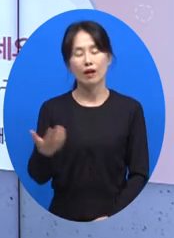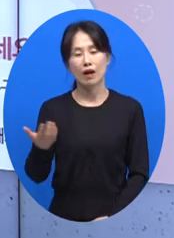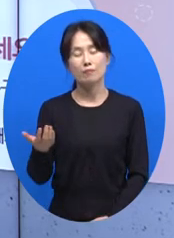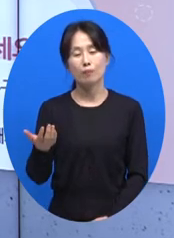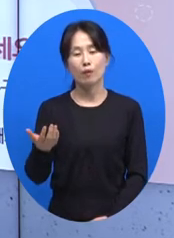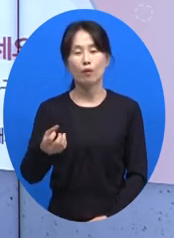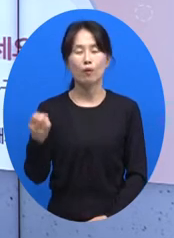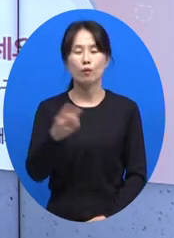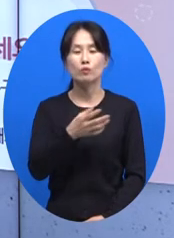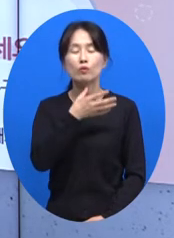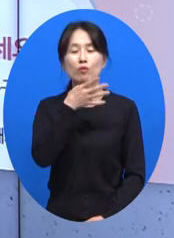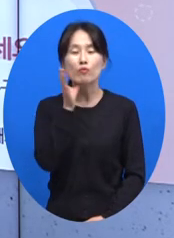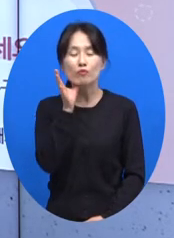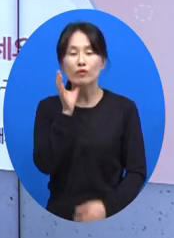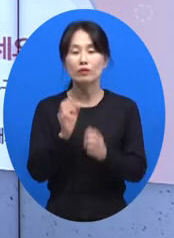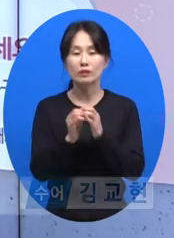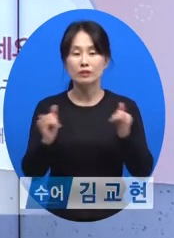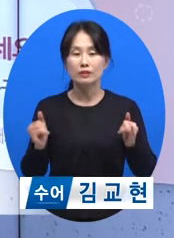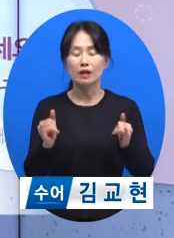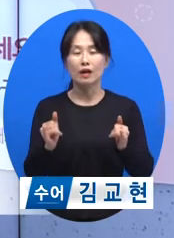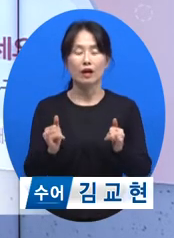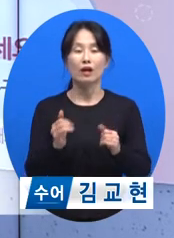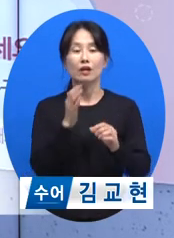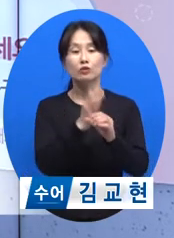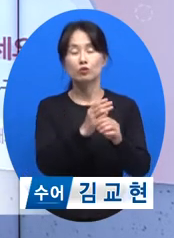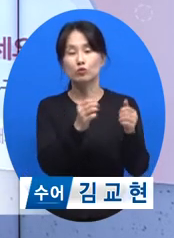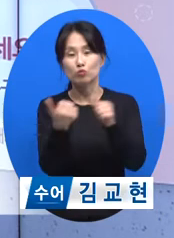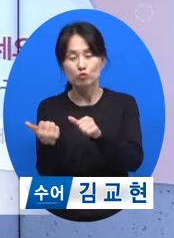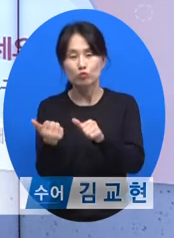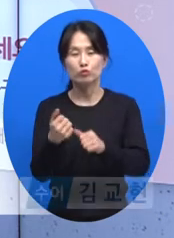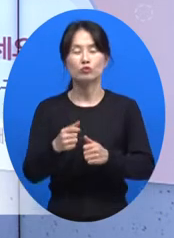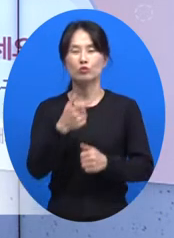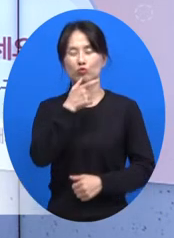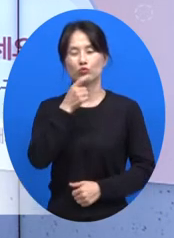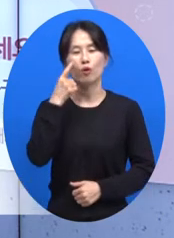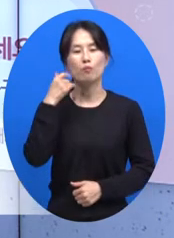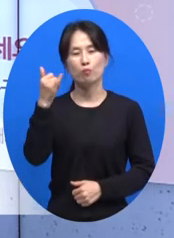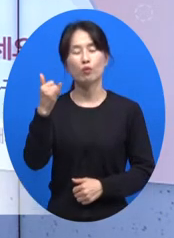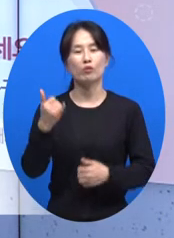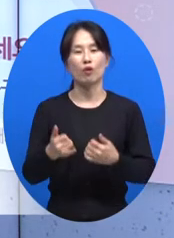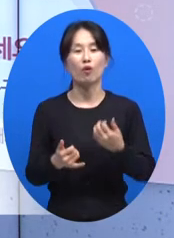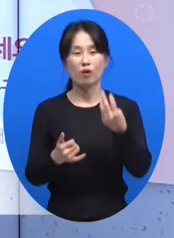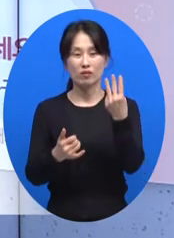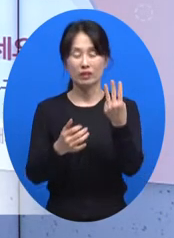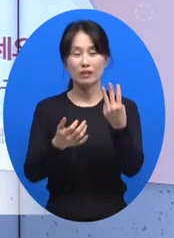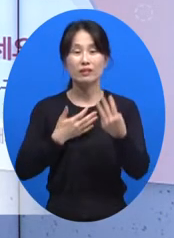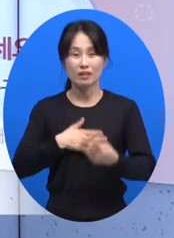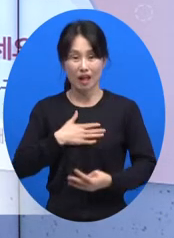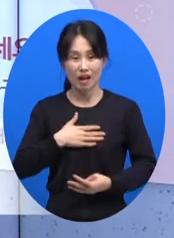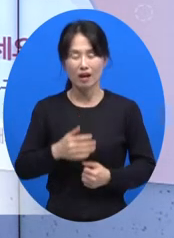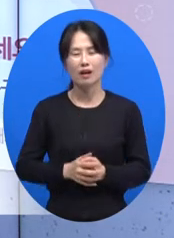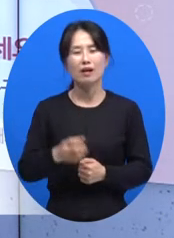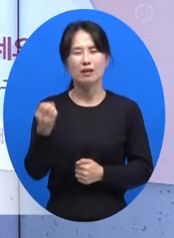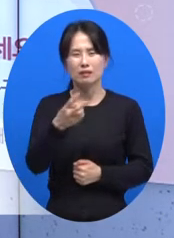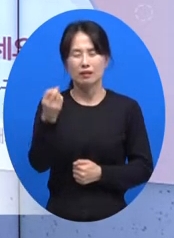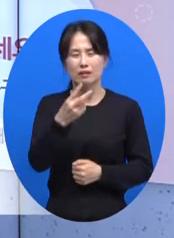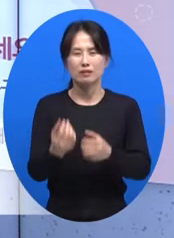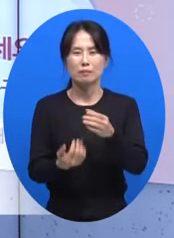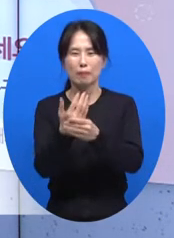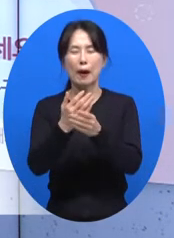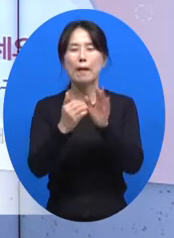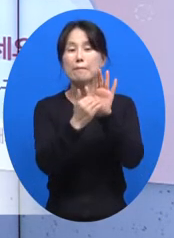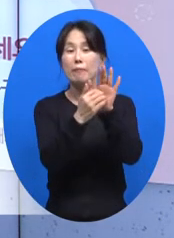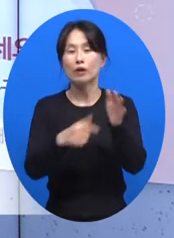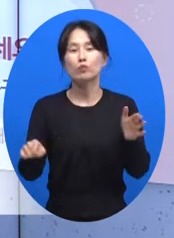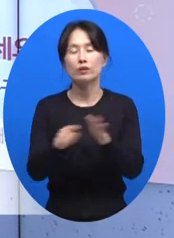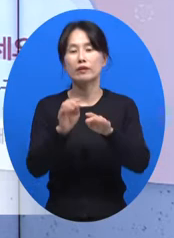지병과 생활고로 어려움을 겪다 사망한 수원 세모녀 사건 기억하실 겁니다. 이 같은 비극이 되풀이되지 않도록 경기도가 대책을